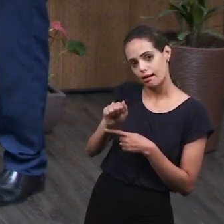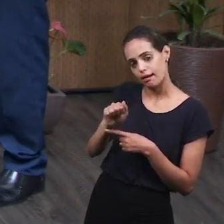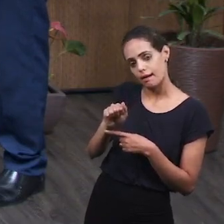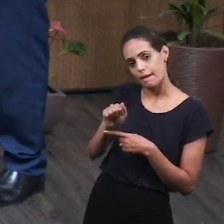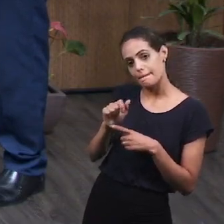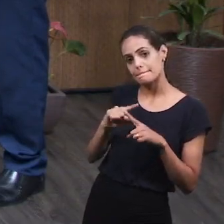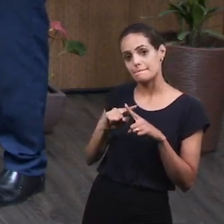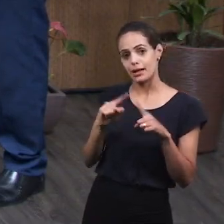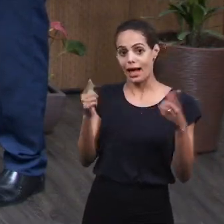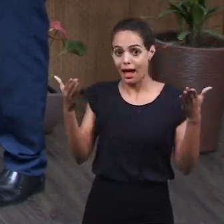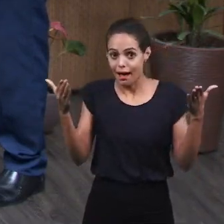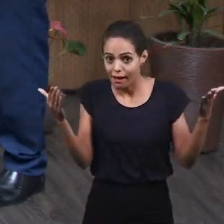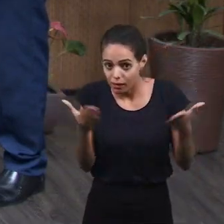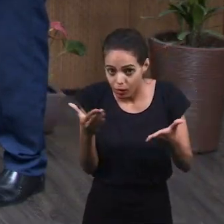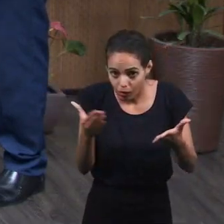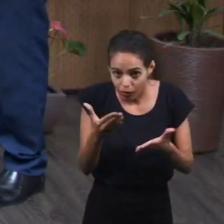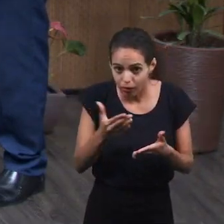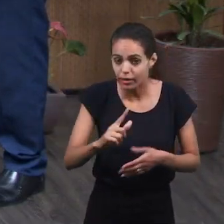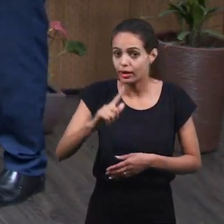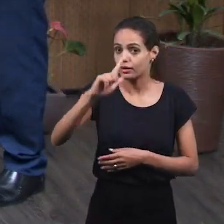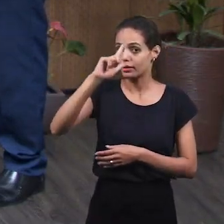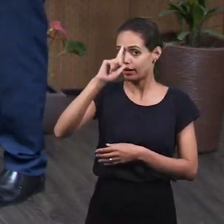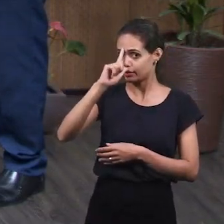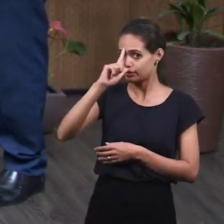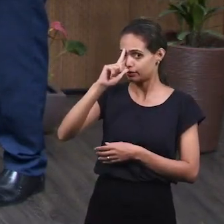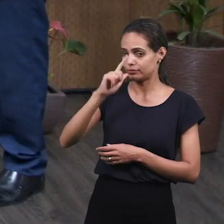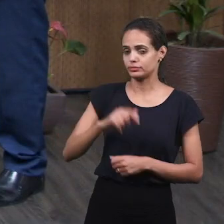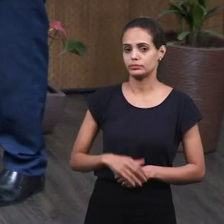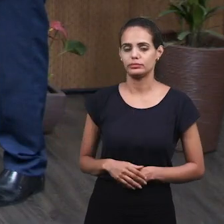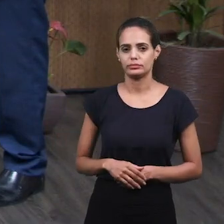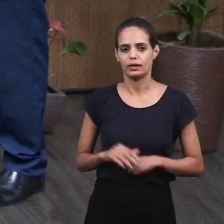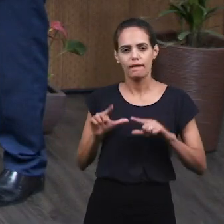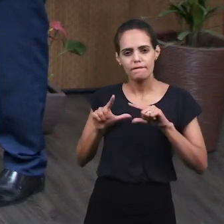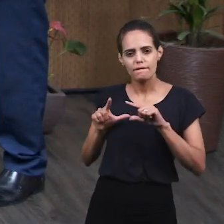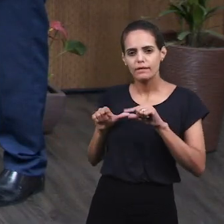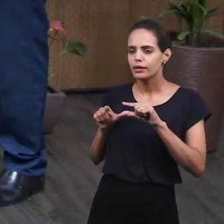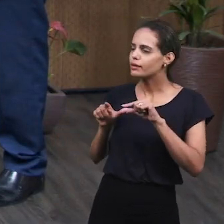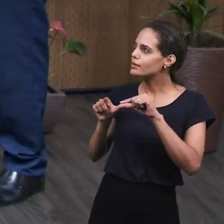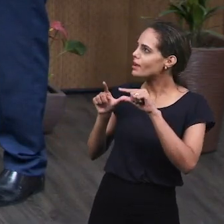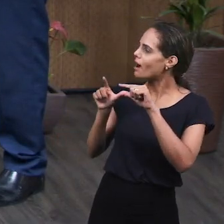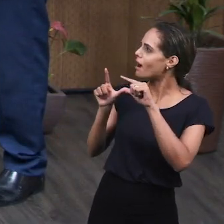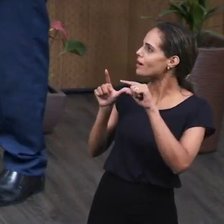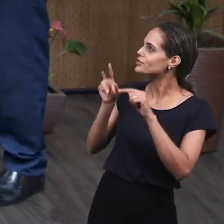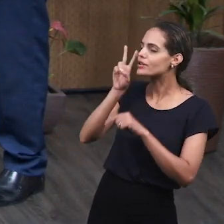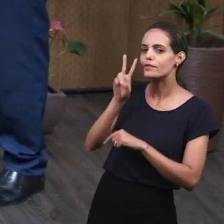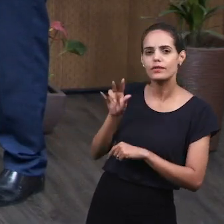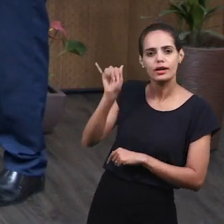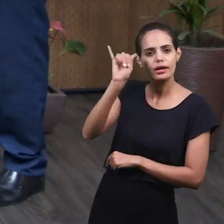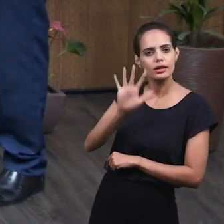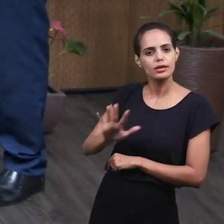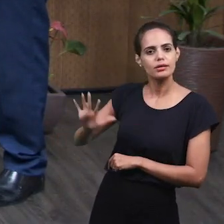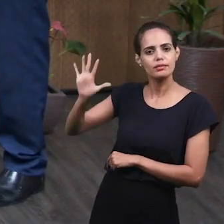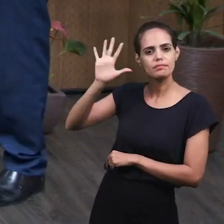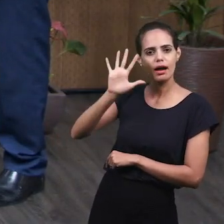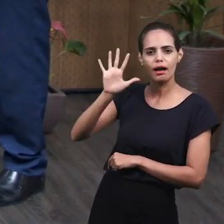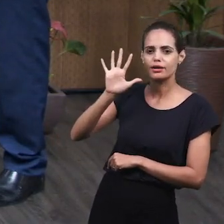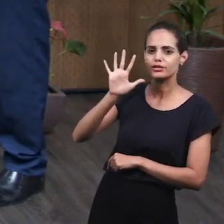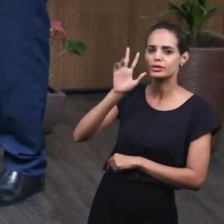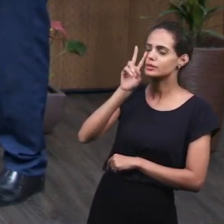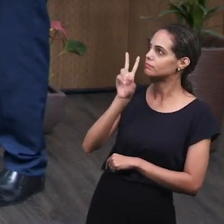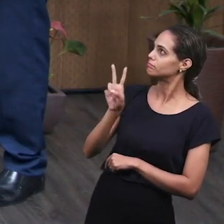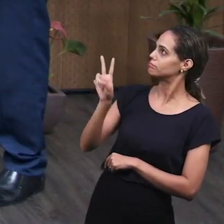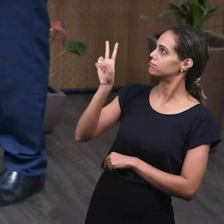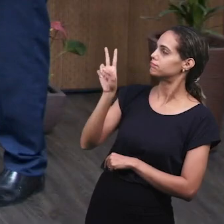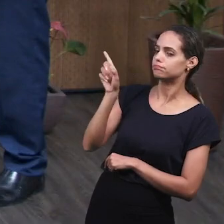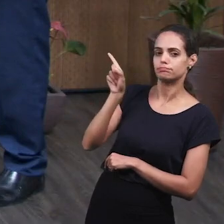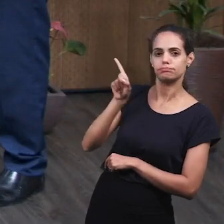Grèce. Selon faire ce voyage, voir quelques images qui ont montré. Regardez les ruines